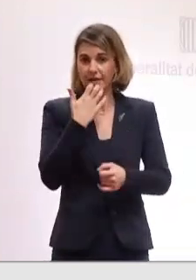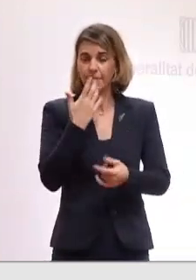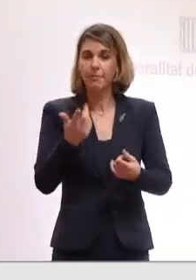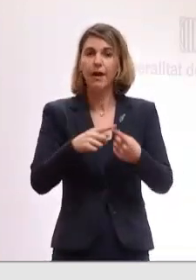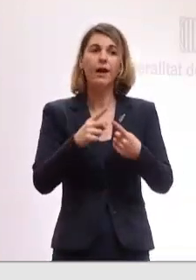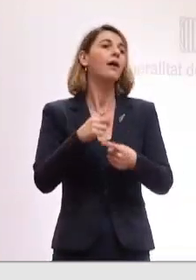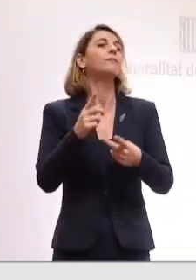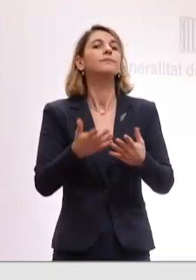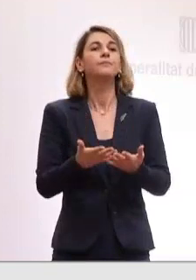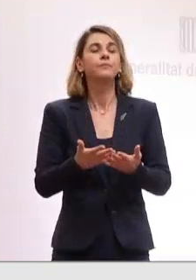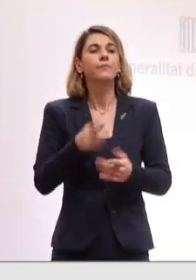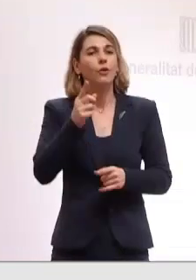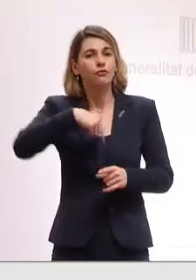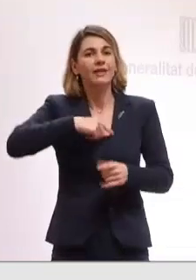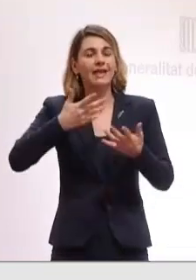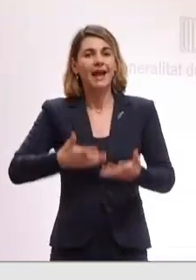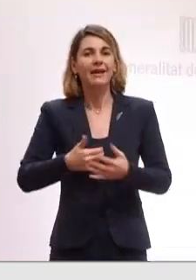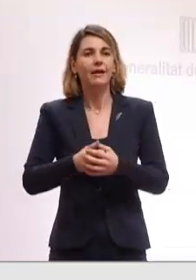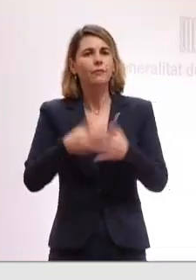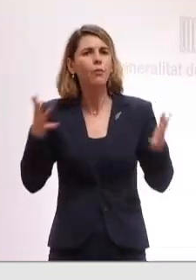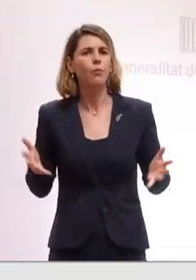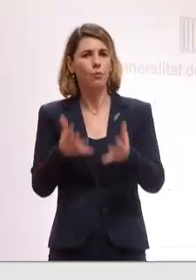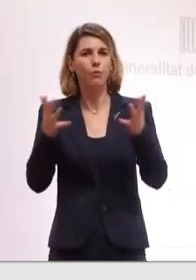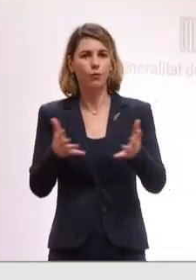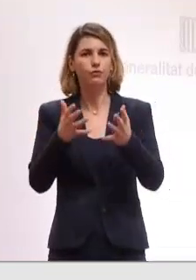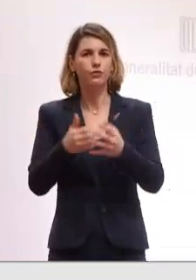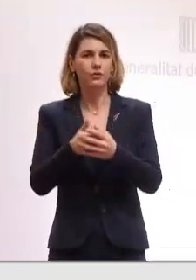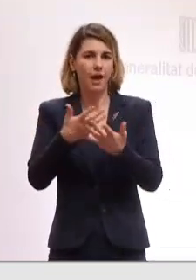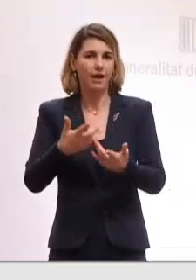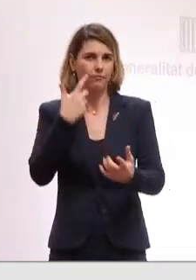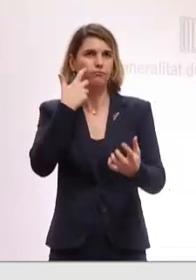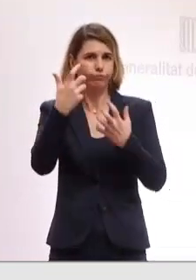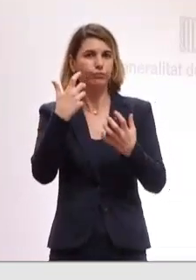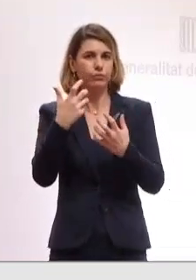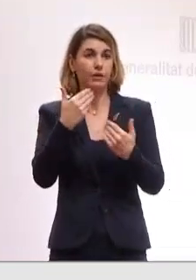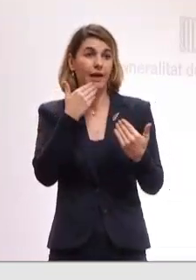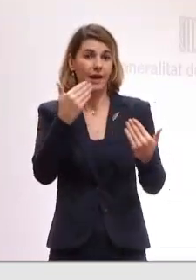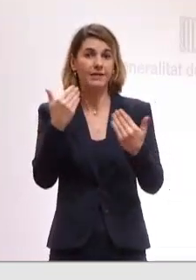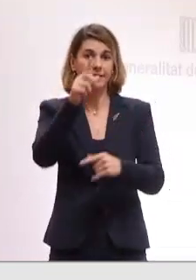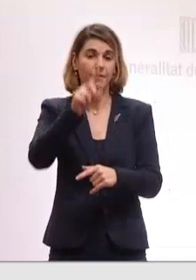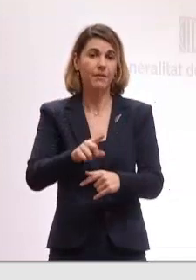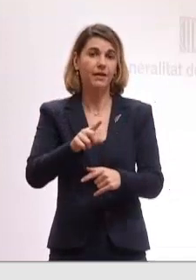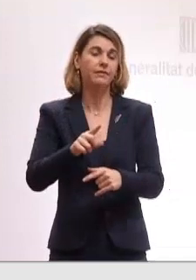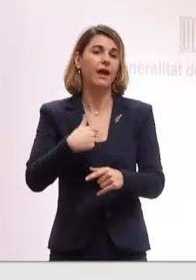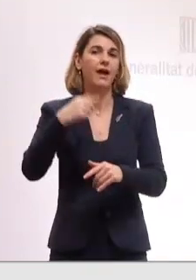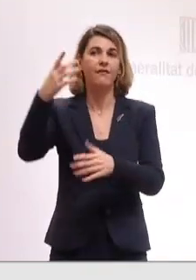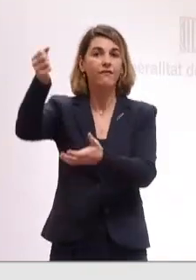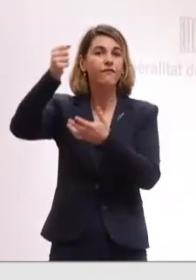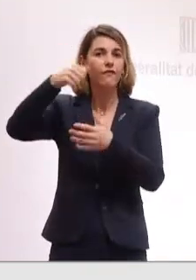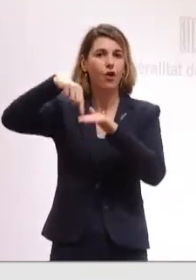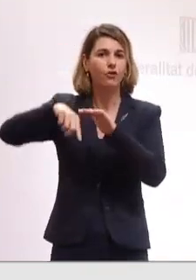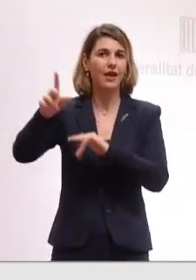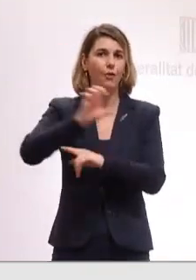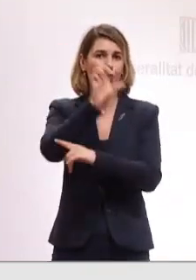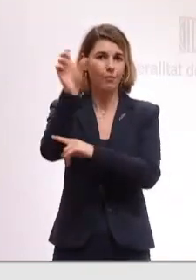justícia, a la qual li estem donant un impuls destacat gràcies a l'arribada dels fons europeus,